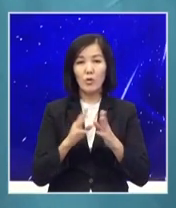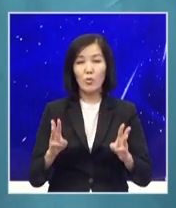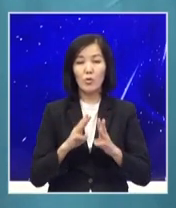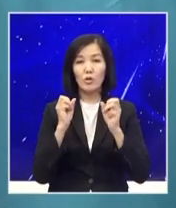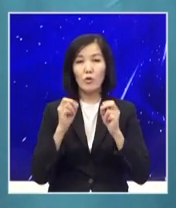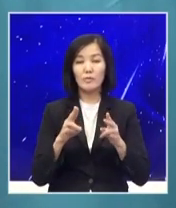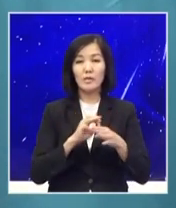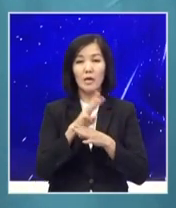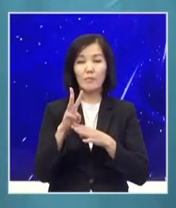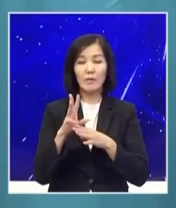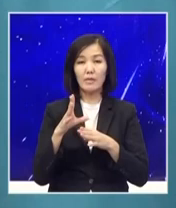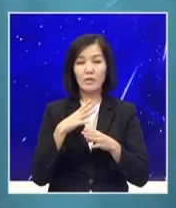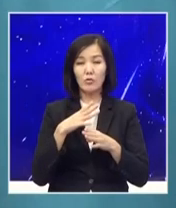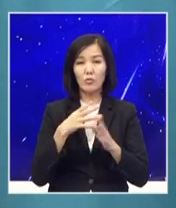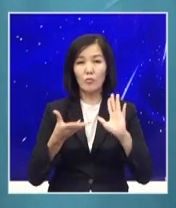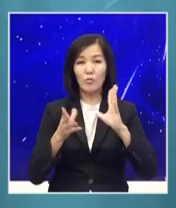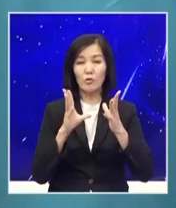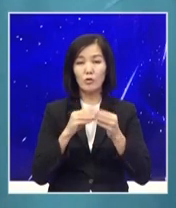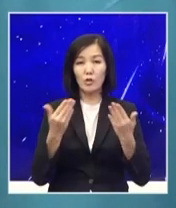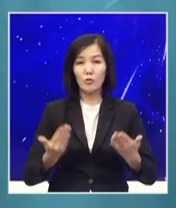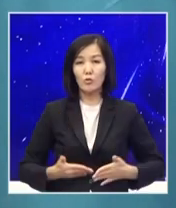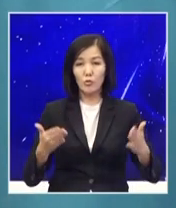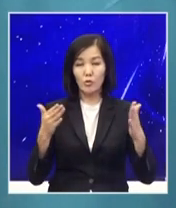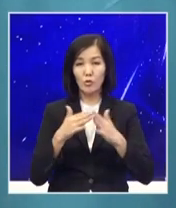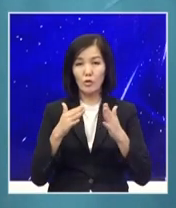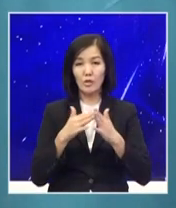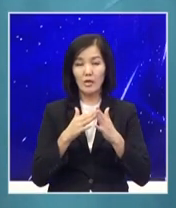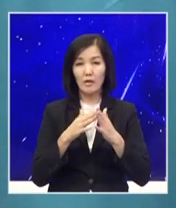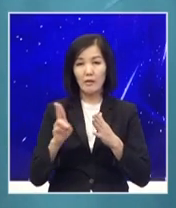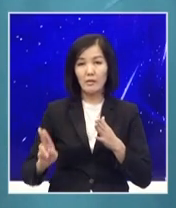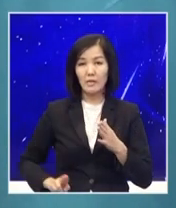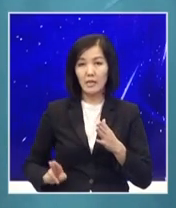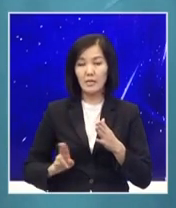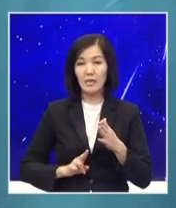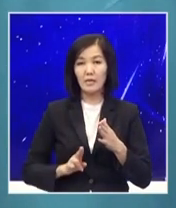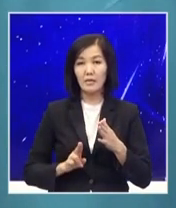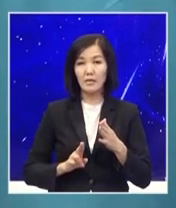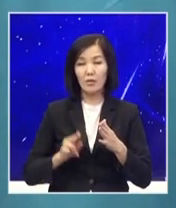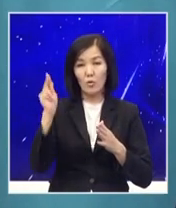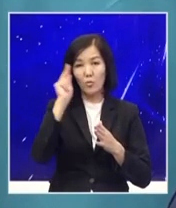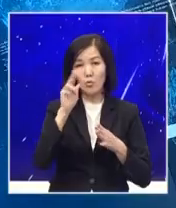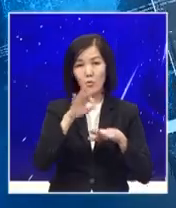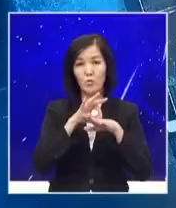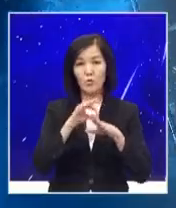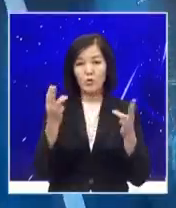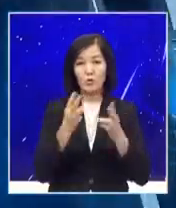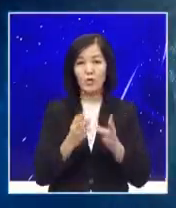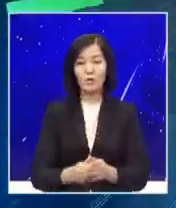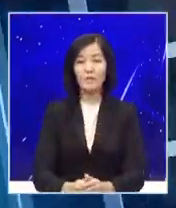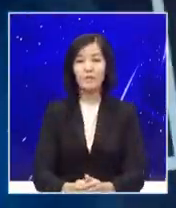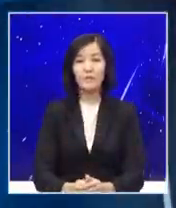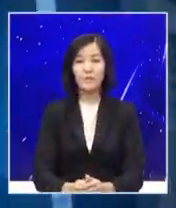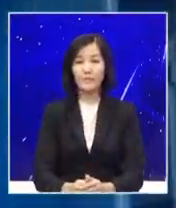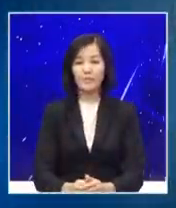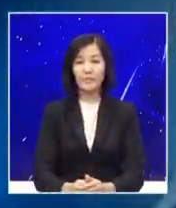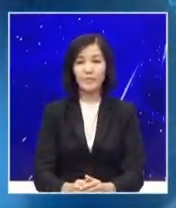ету мәселе бойынша тұрғын үй ұйымдарының басшылары мен оқыту семинарлары өткізілсін. Кабжат Мұхамеджан,